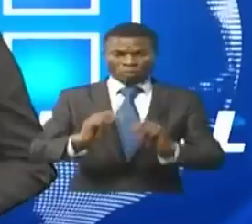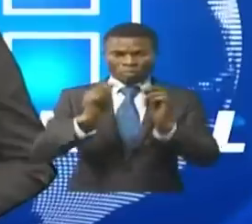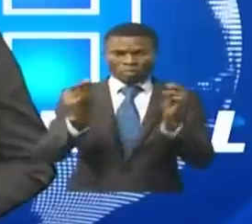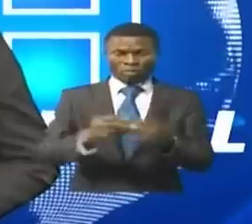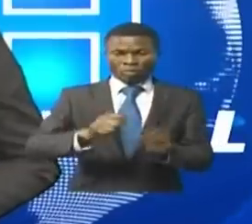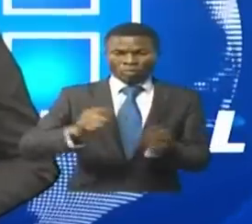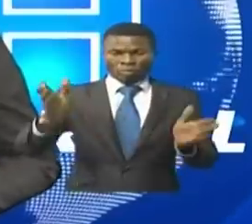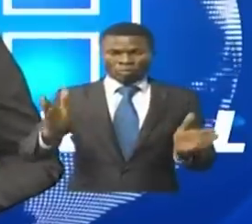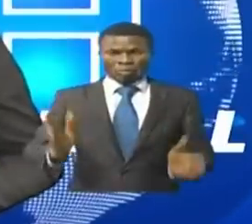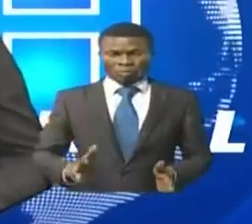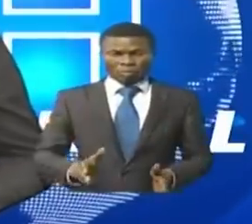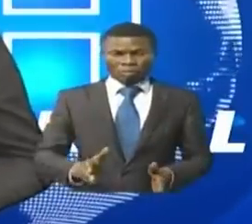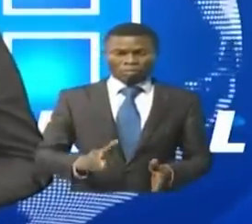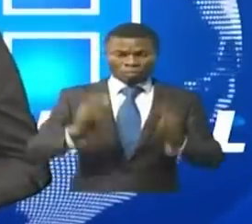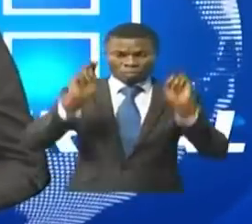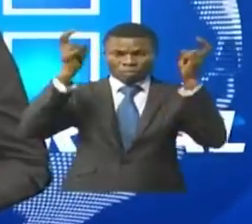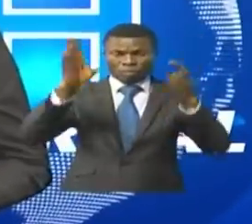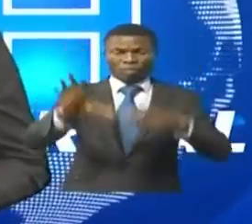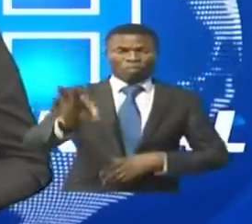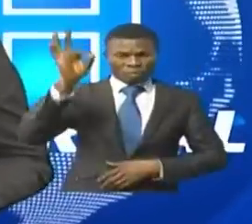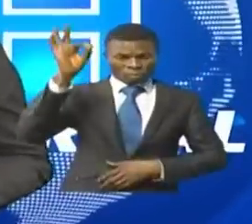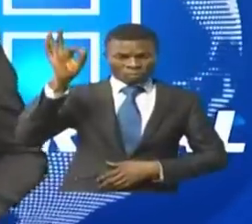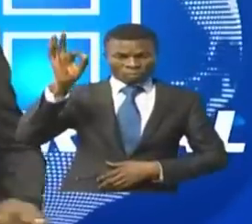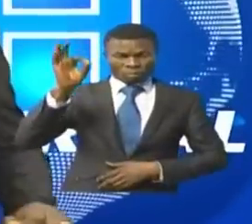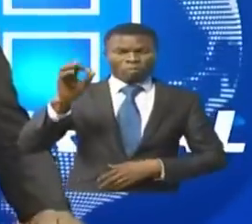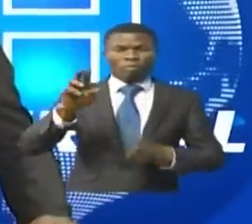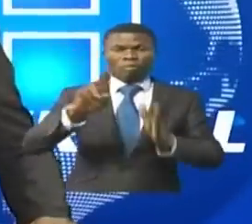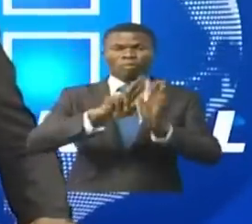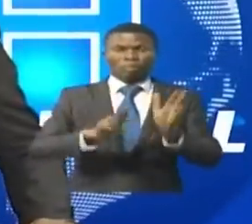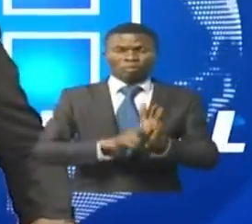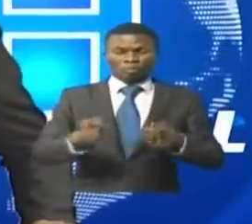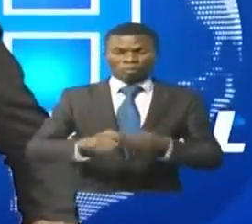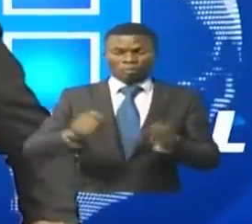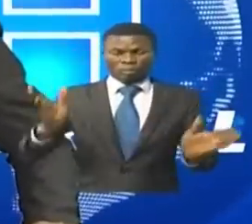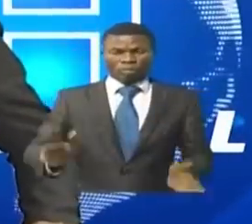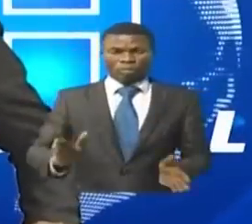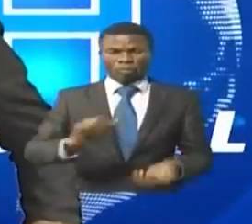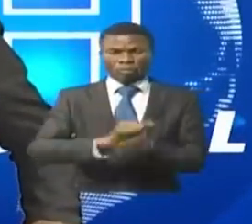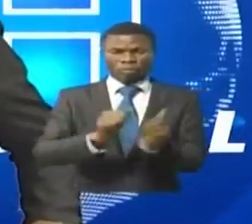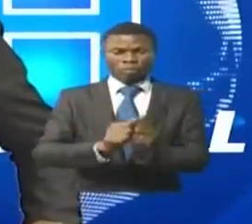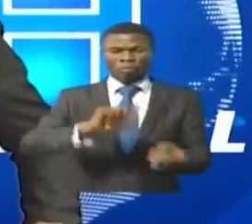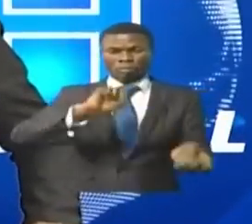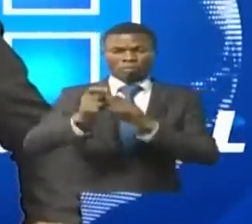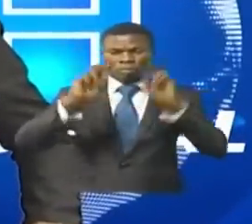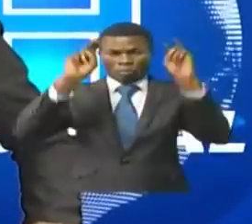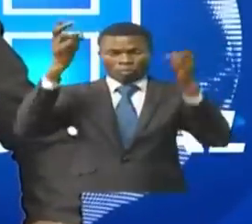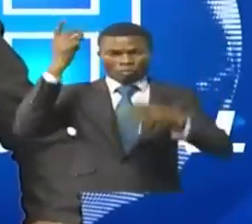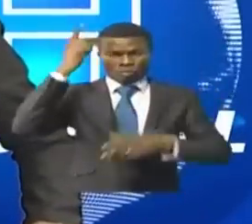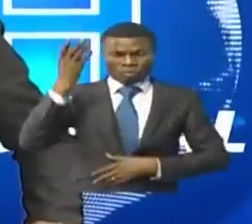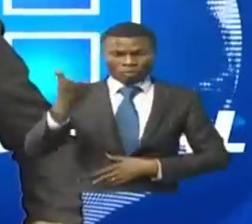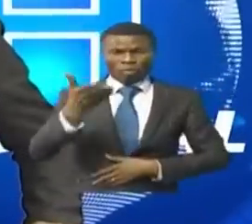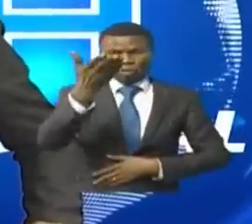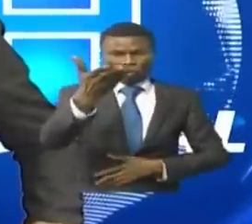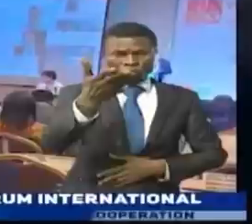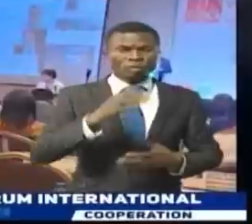géomètres. Parmi les thèmes abordés, les rôles des géomètres dans l'urbanisation de la ville de Kinshasa. Robert